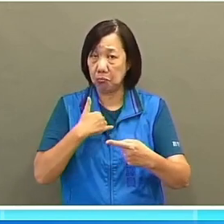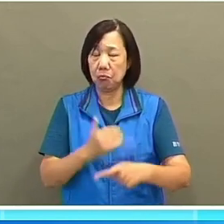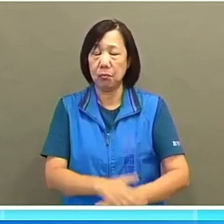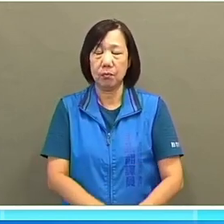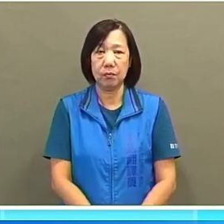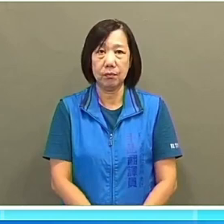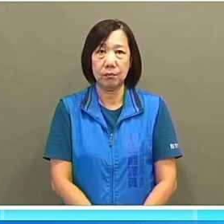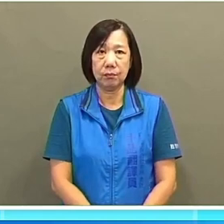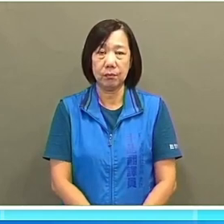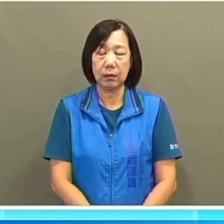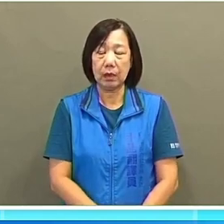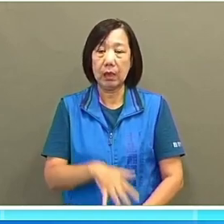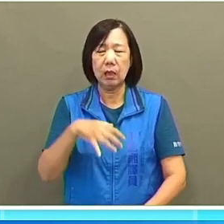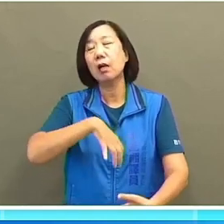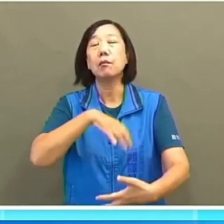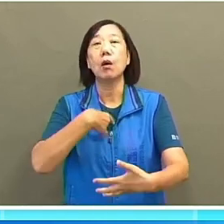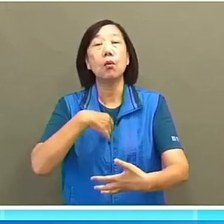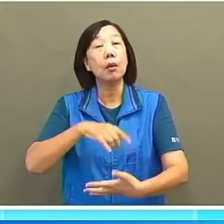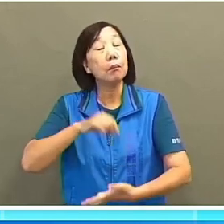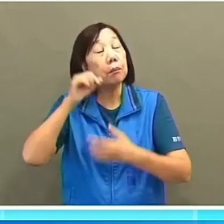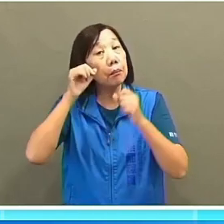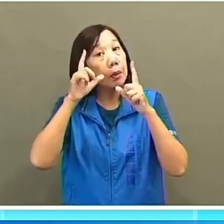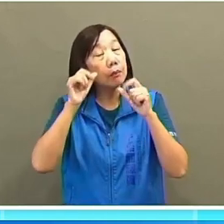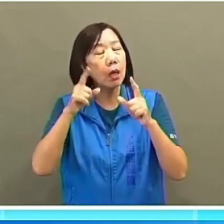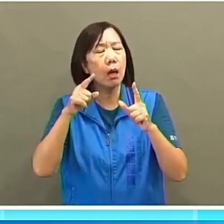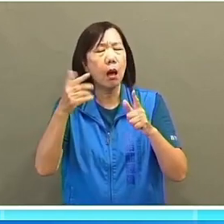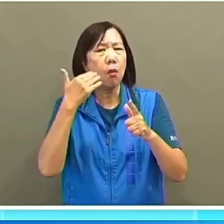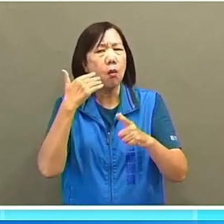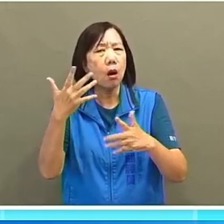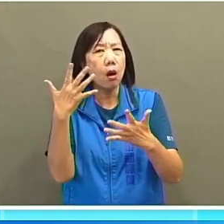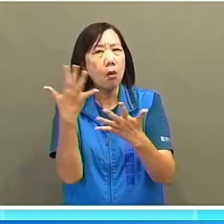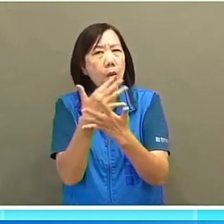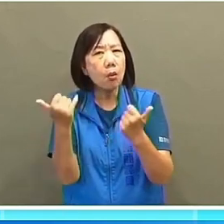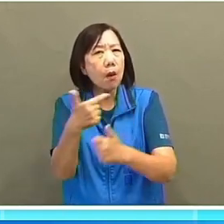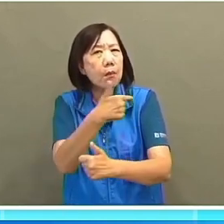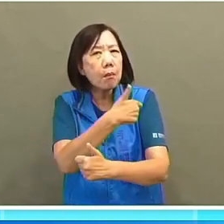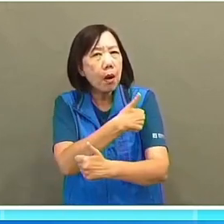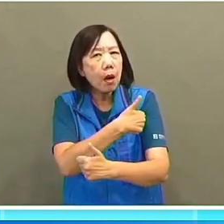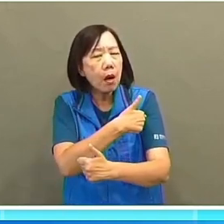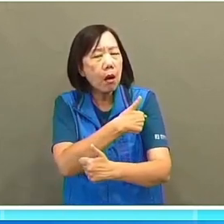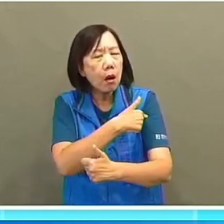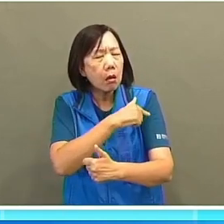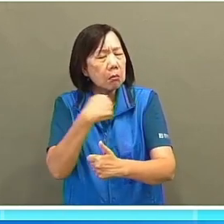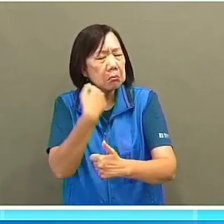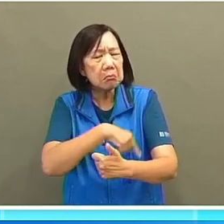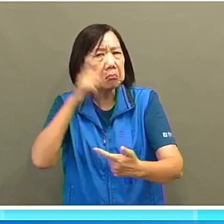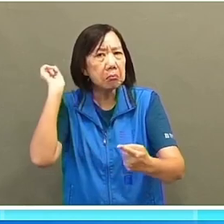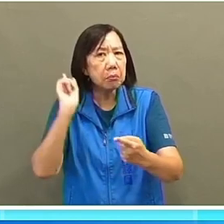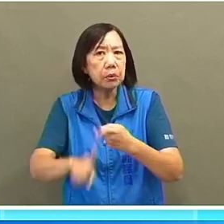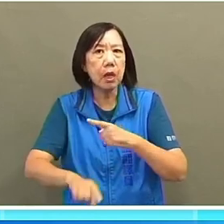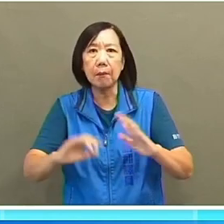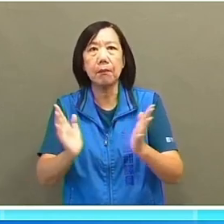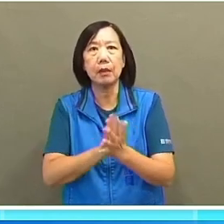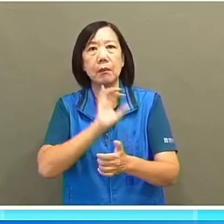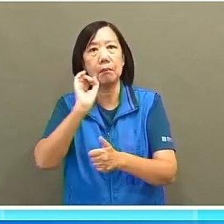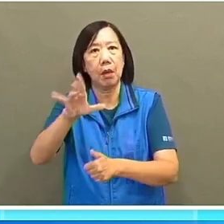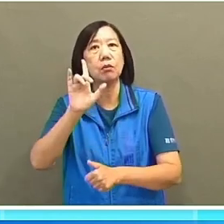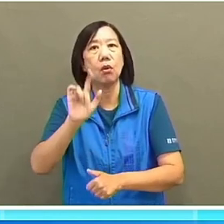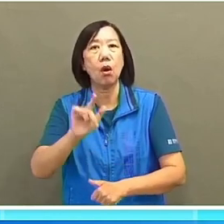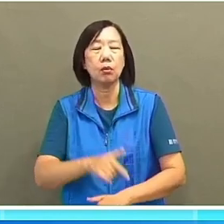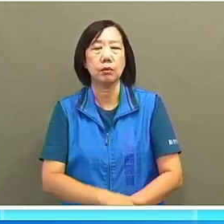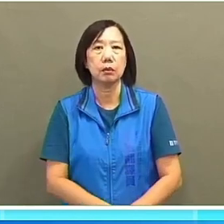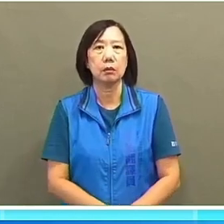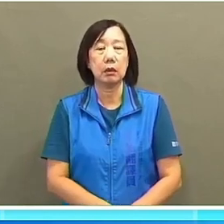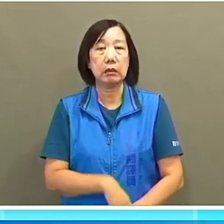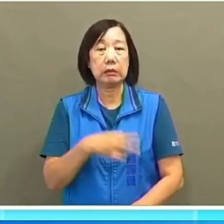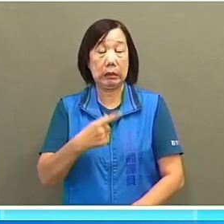这当中我要提醒，如果同学接种疫苗以后有状况，要立即回报师长，而且在